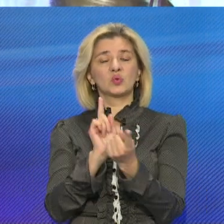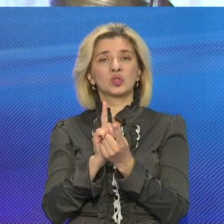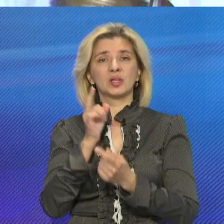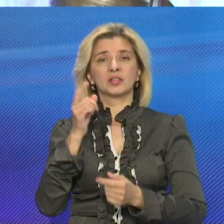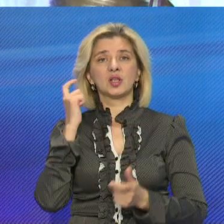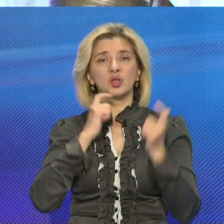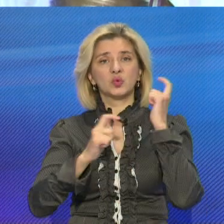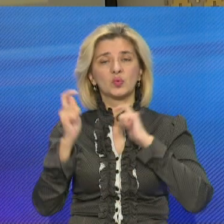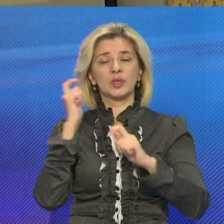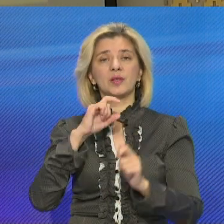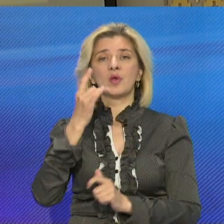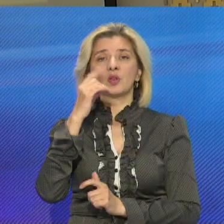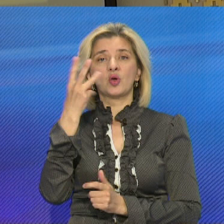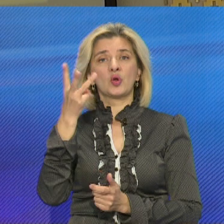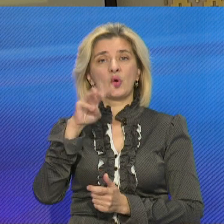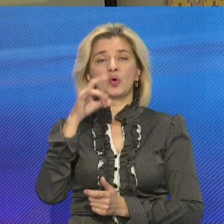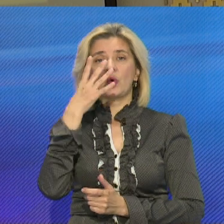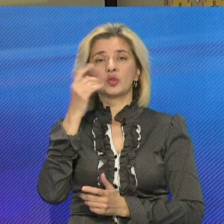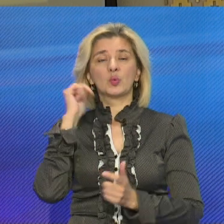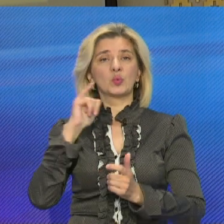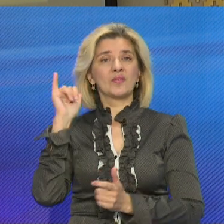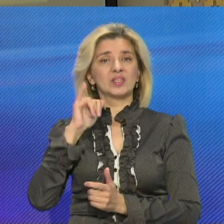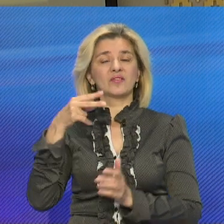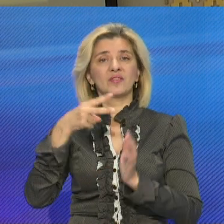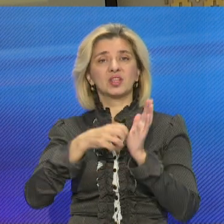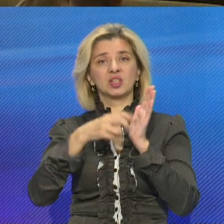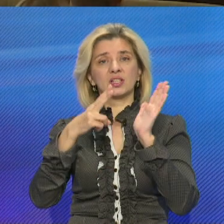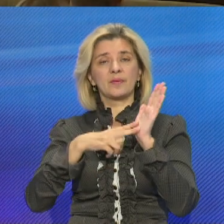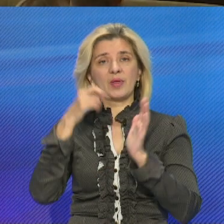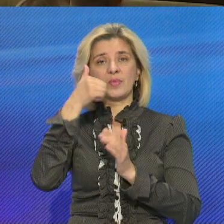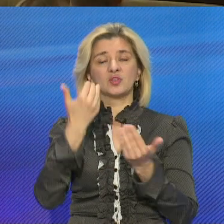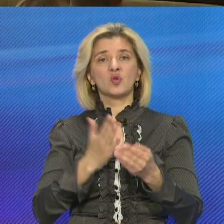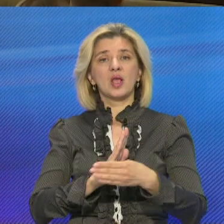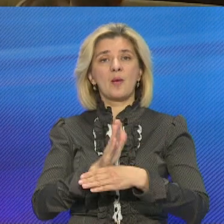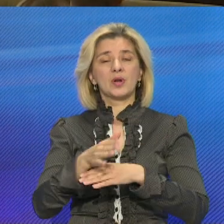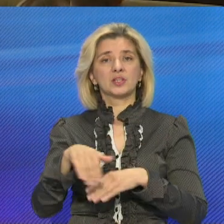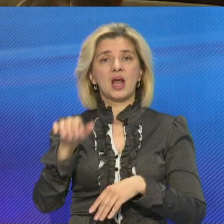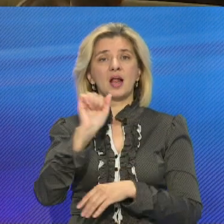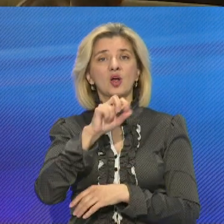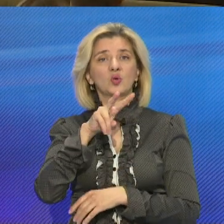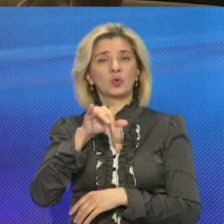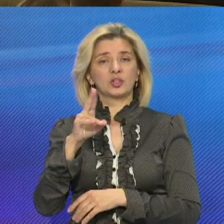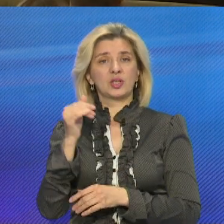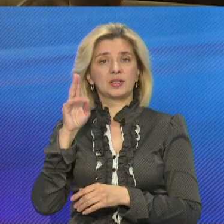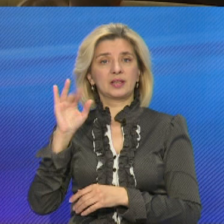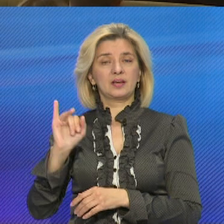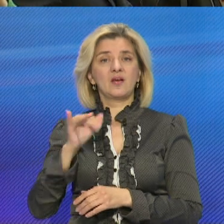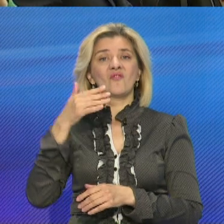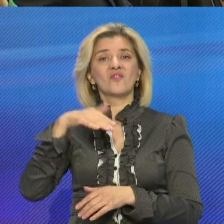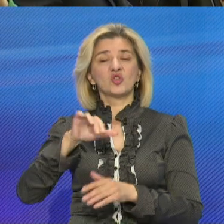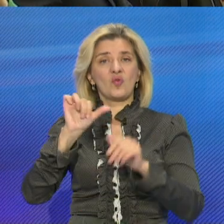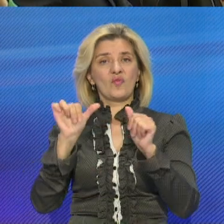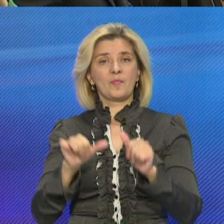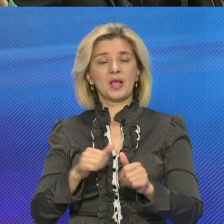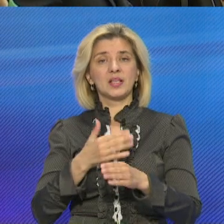университетов у 2018 годе. Сёлета зварот Александра Лукашенко только у видеоформате знов адресовался молодым